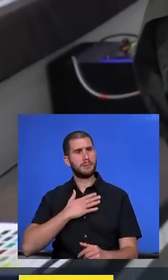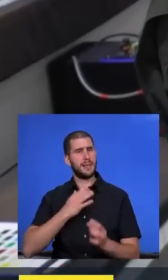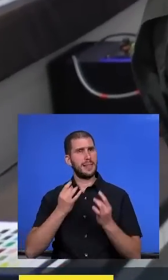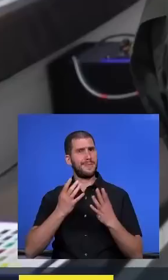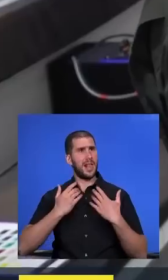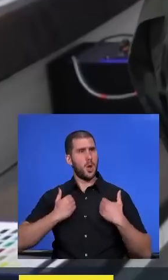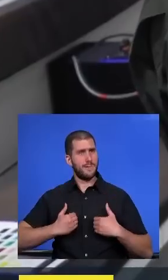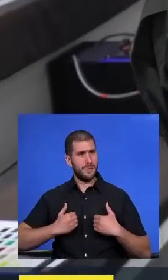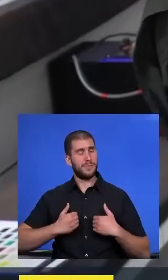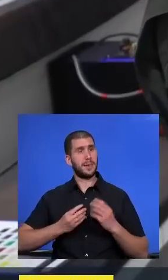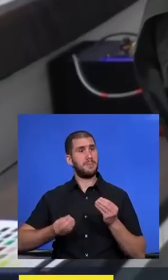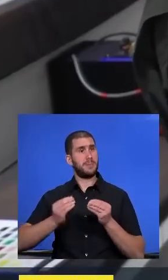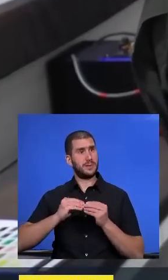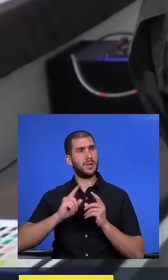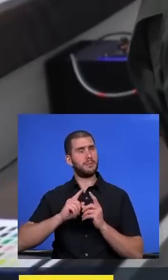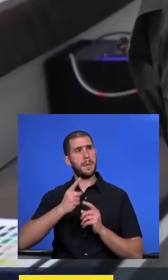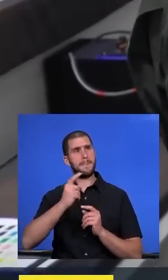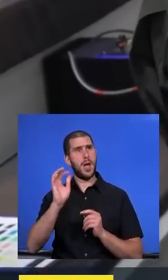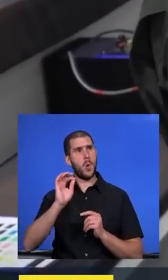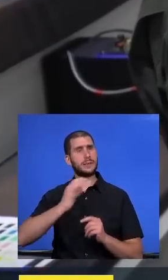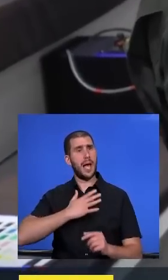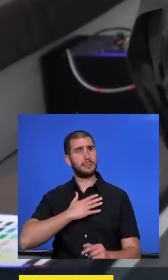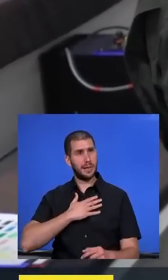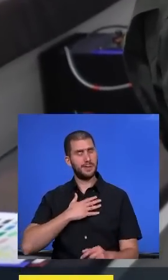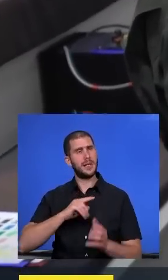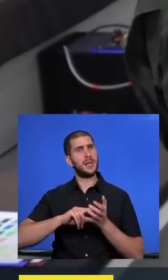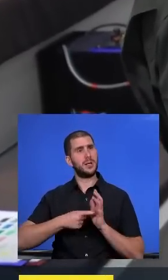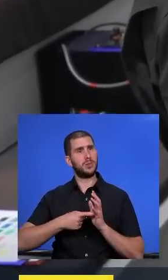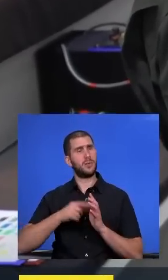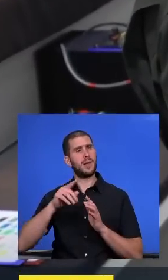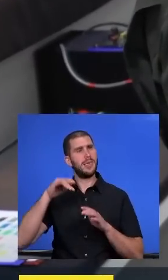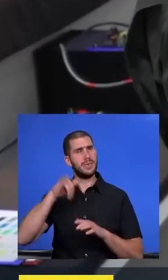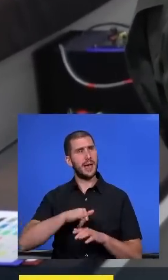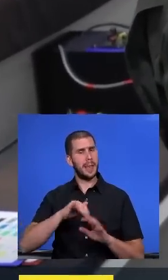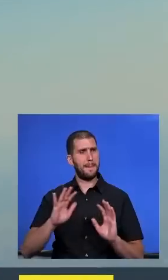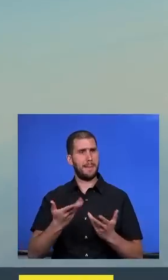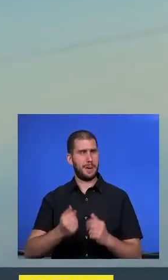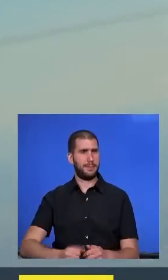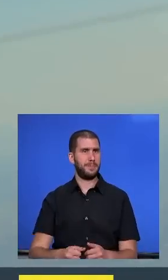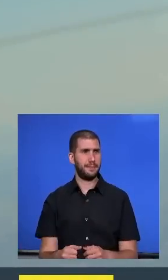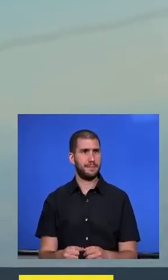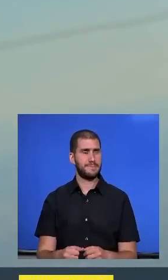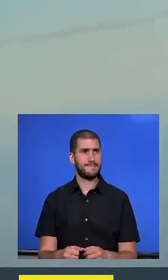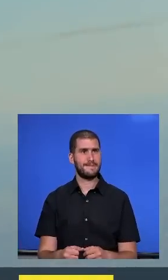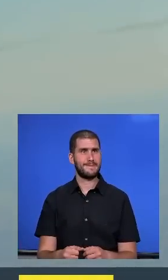לגוף, מעבר לזה להעביר ל-100% חמצן ולשאוף לנחיתה כמה שיותר בהקדם.